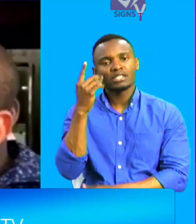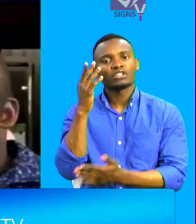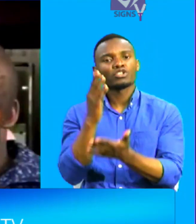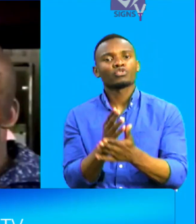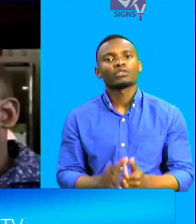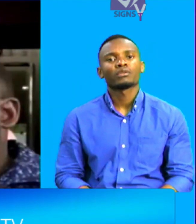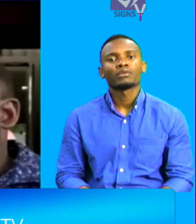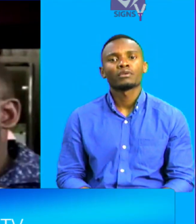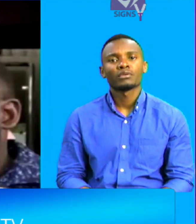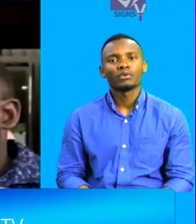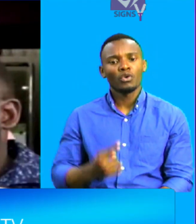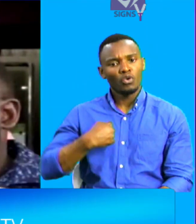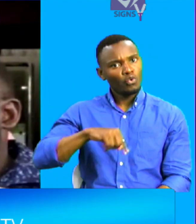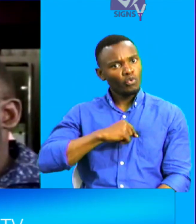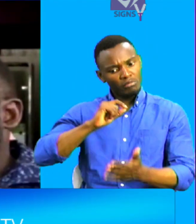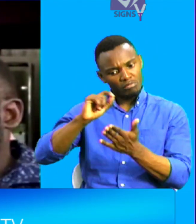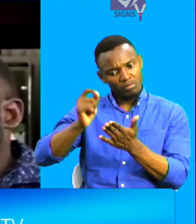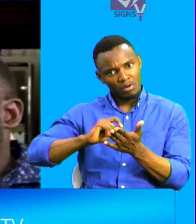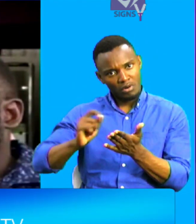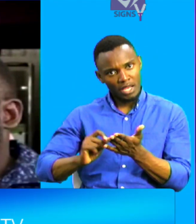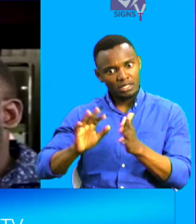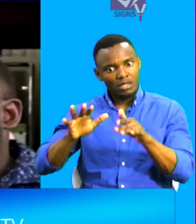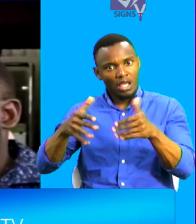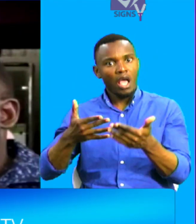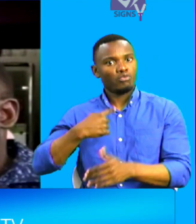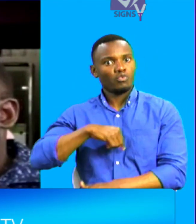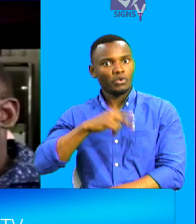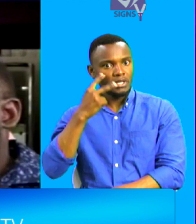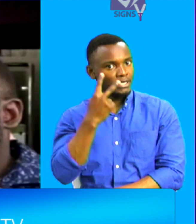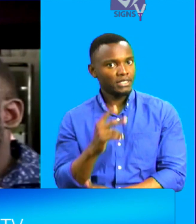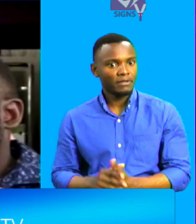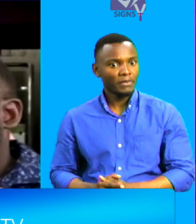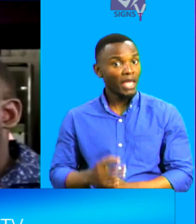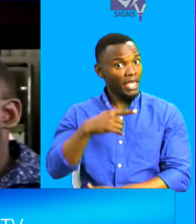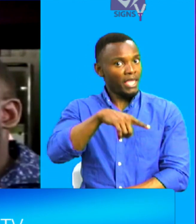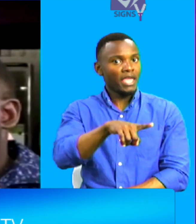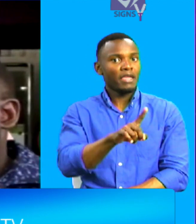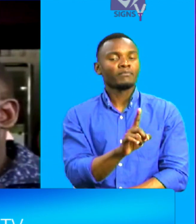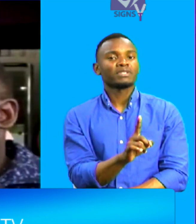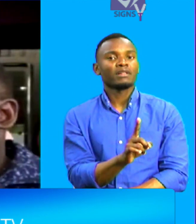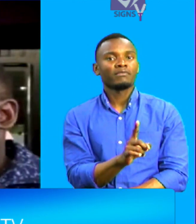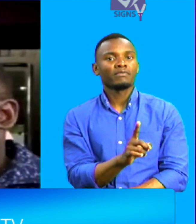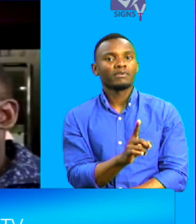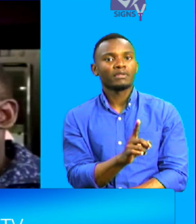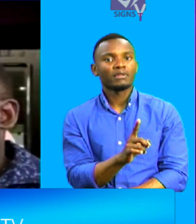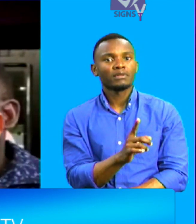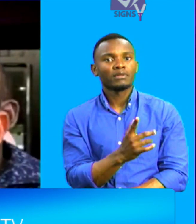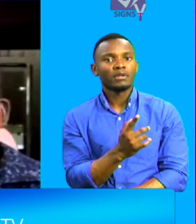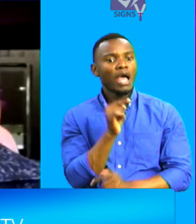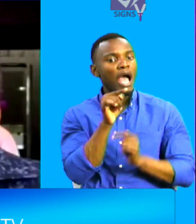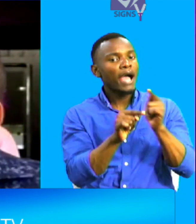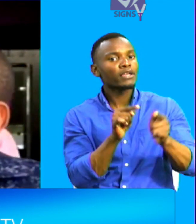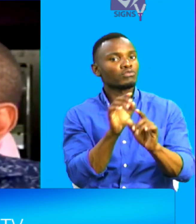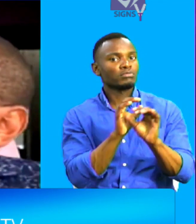Sisi tunaandika vile tunaona. Yeye si mshukiwa katika hii issue.